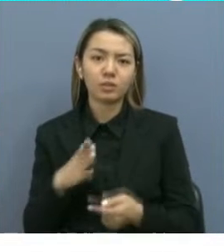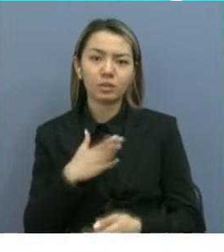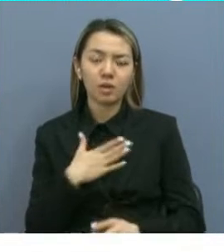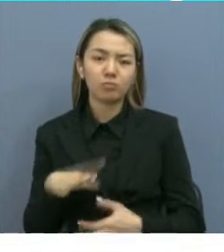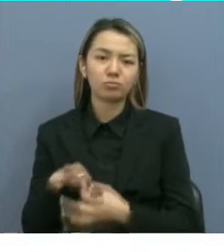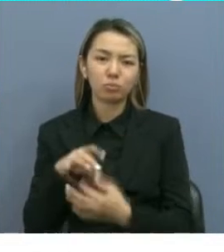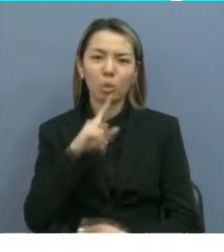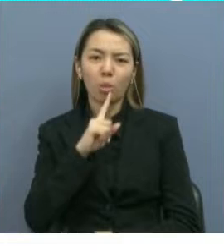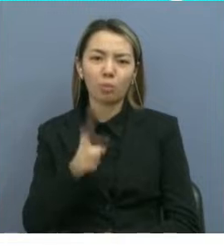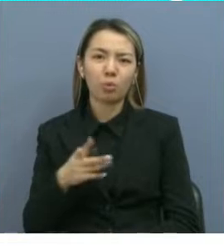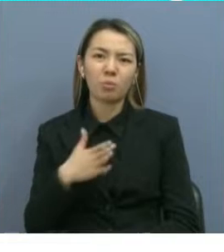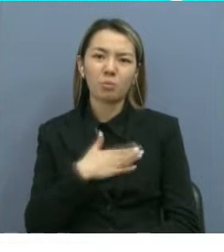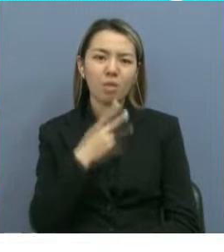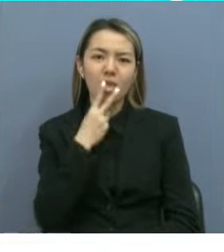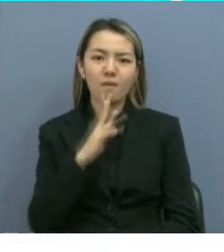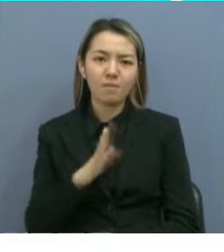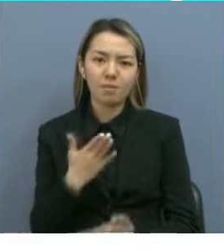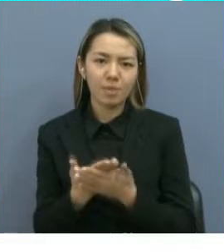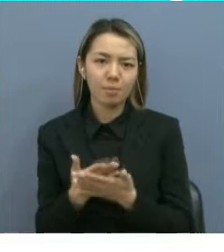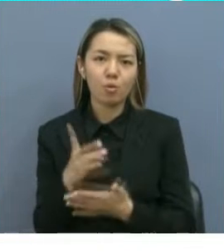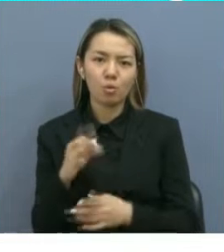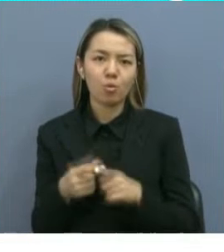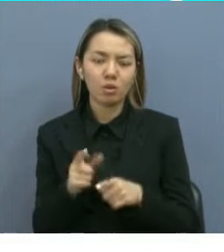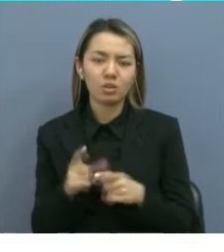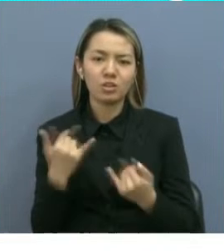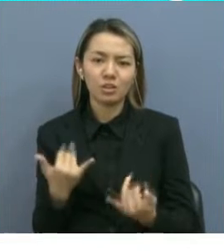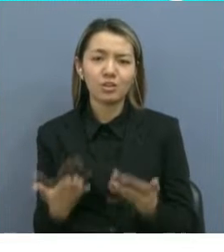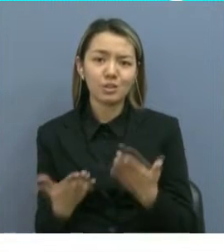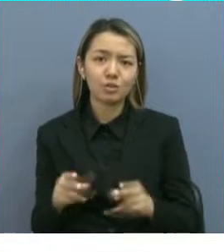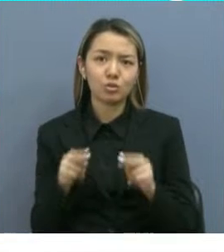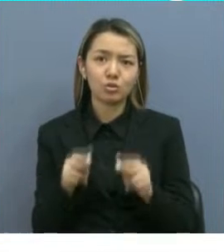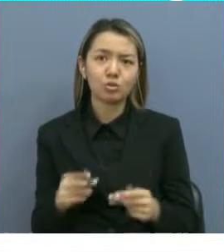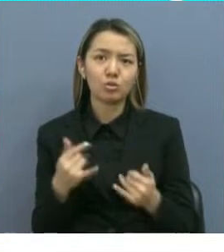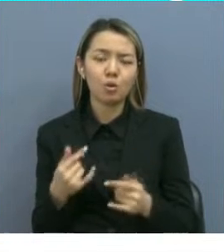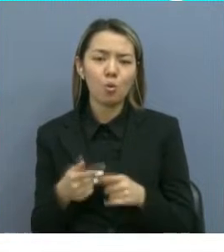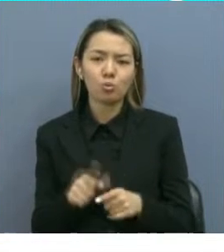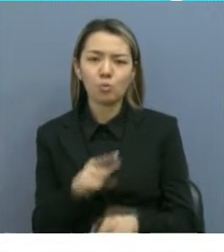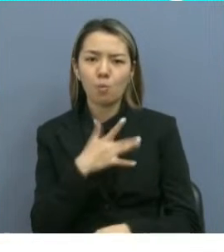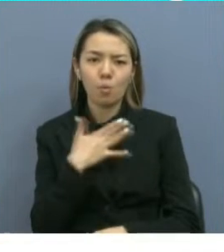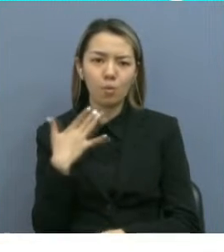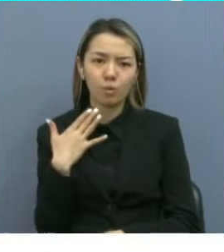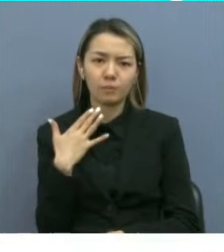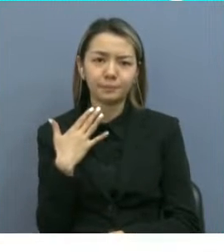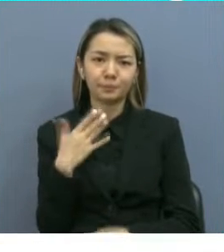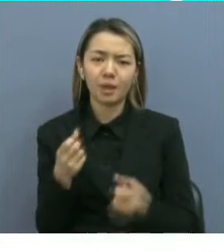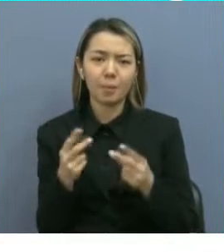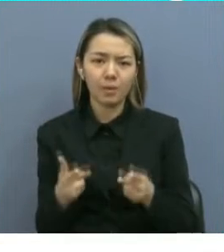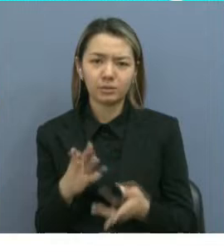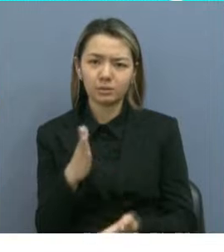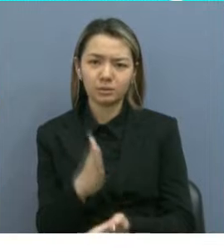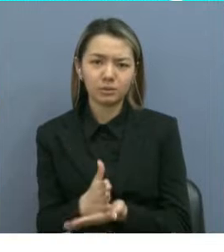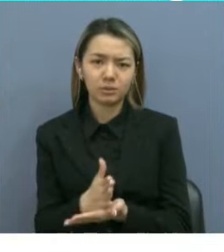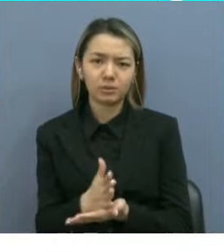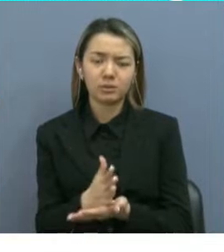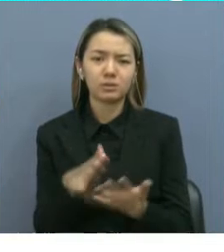жетпейді, біз оны көрмейміз. Бірақтан өкінішке орай шын айту керек, қазіргі күнде өте үлкен қауіп. Осы ауыл жерде